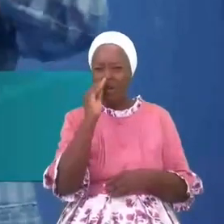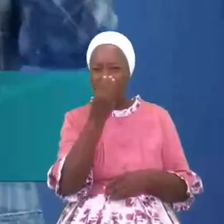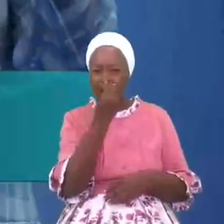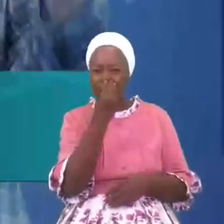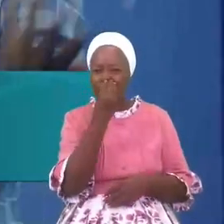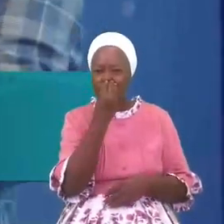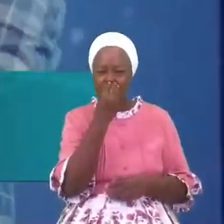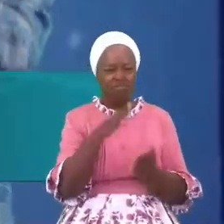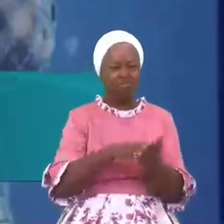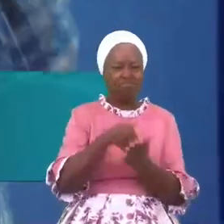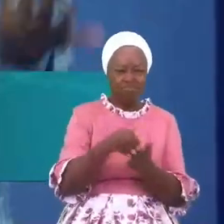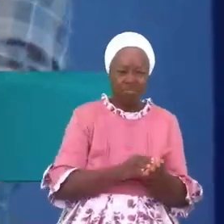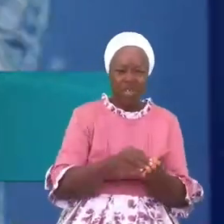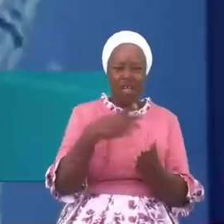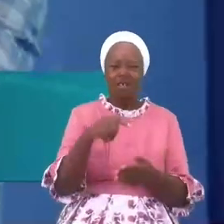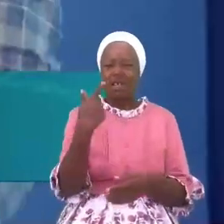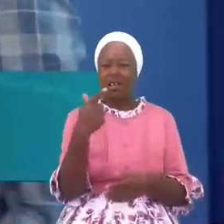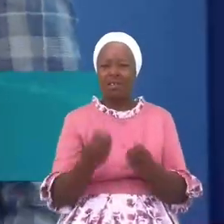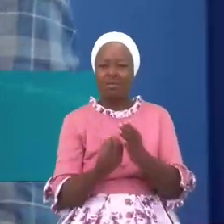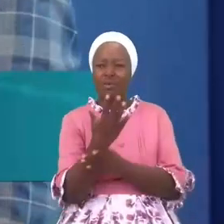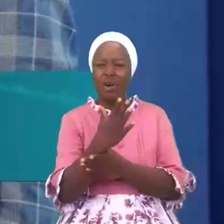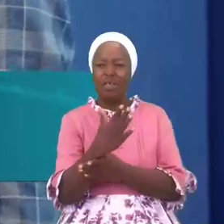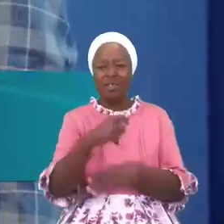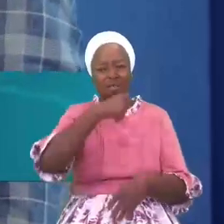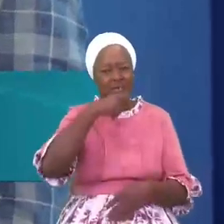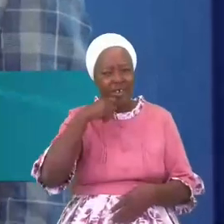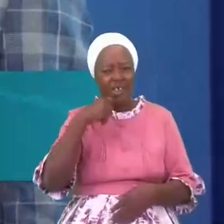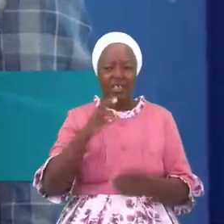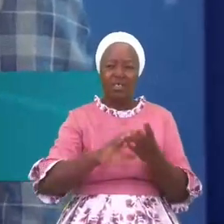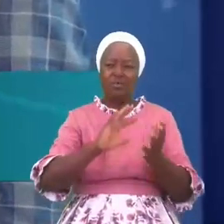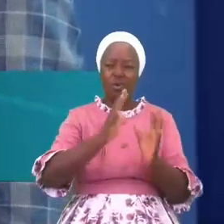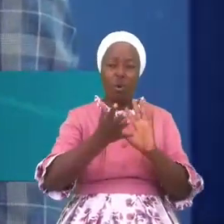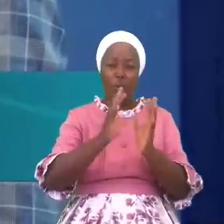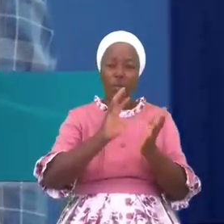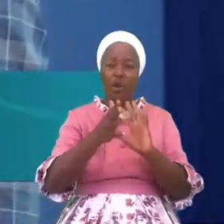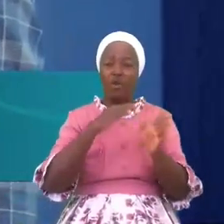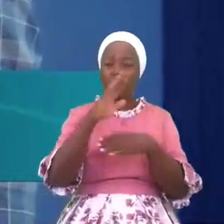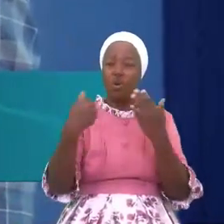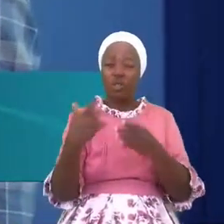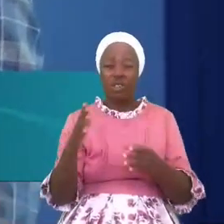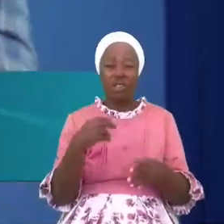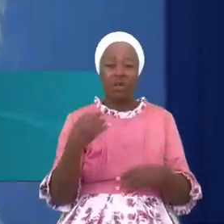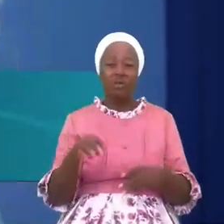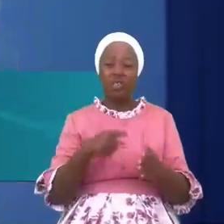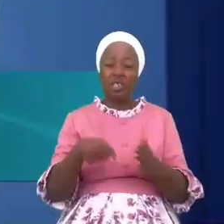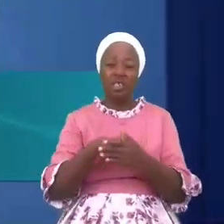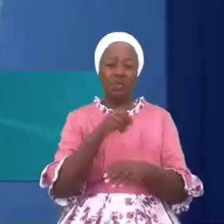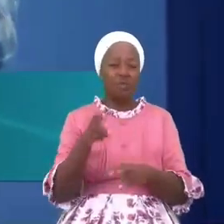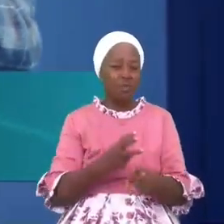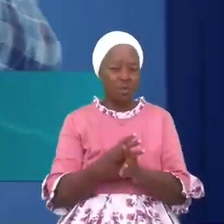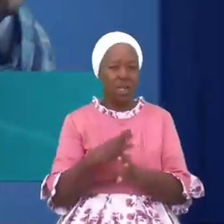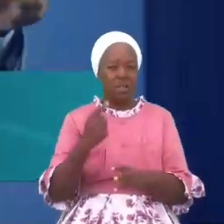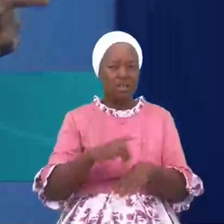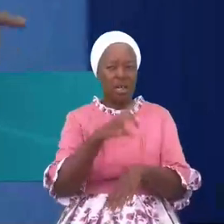fleur tombe, l'herbe sèche. Il compare toutes les choses du monde, la